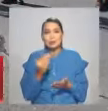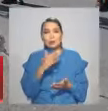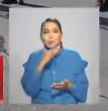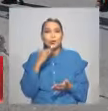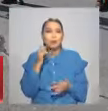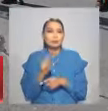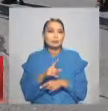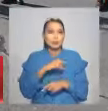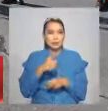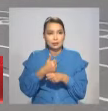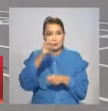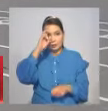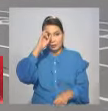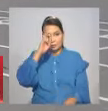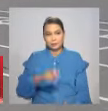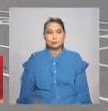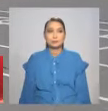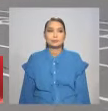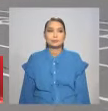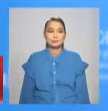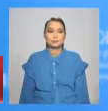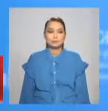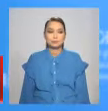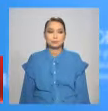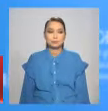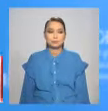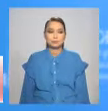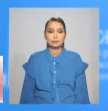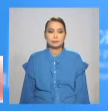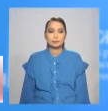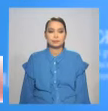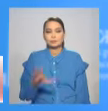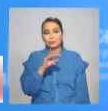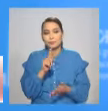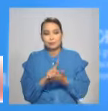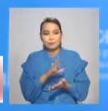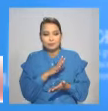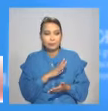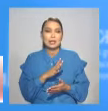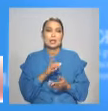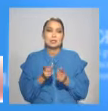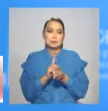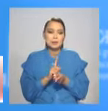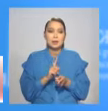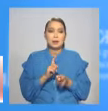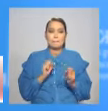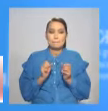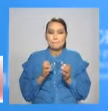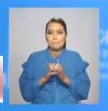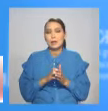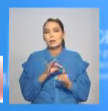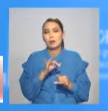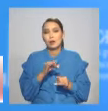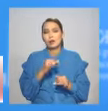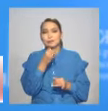которые поставлены главой государства. Наша армия должна быть современной, мобильной и очень хорошо